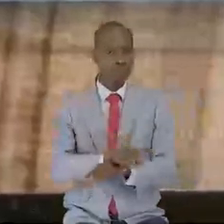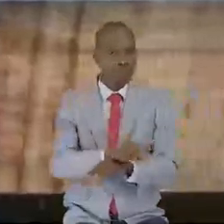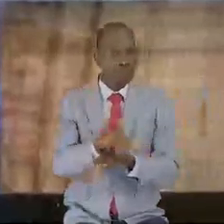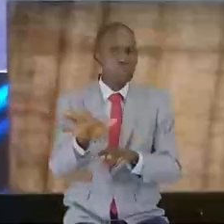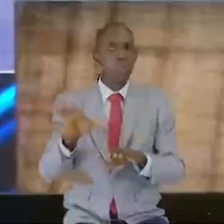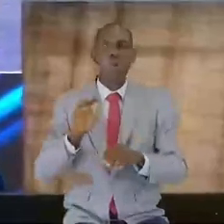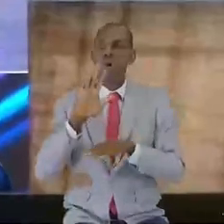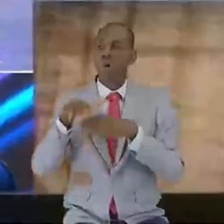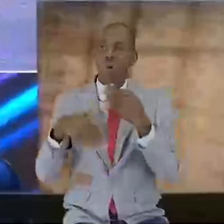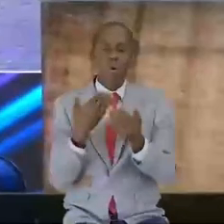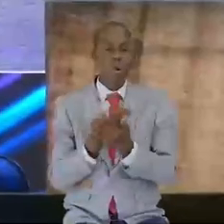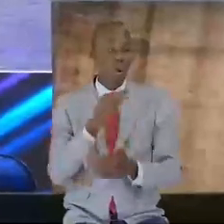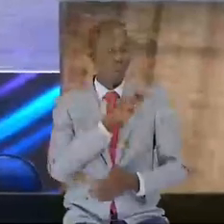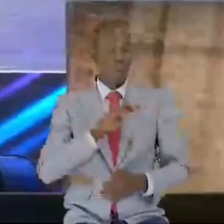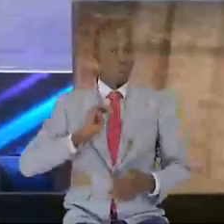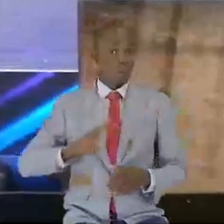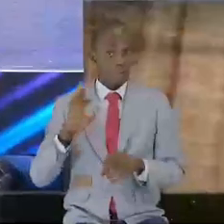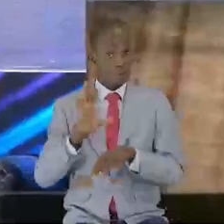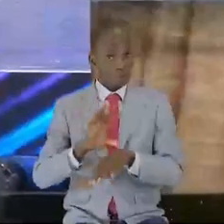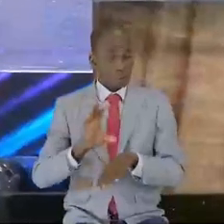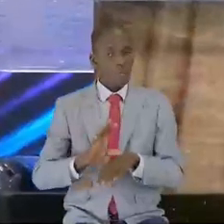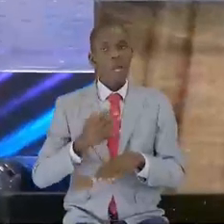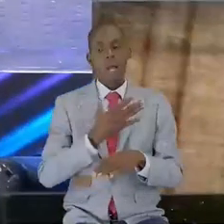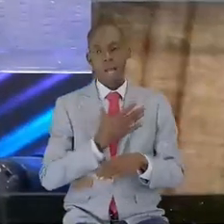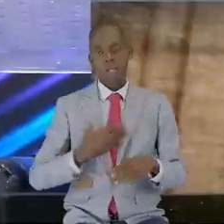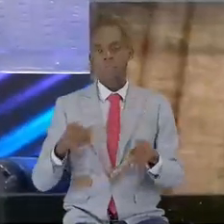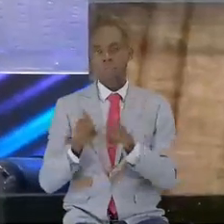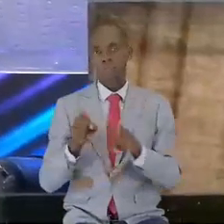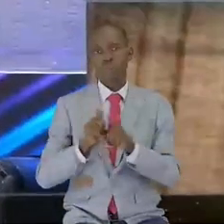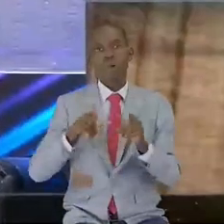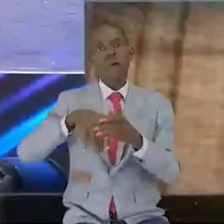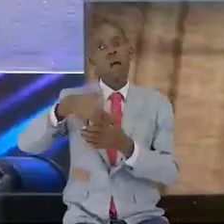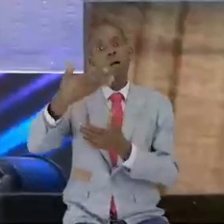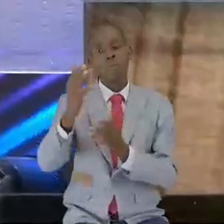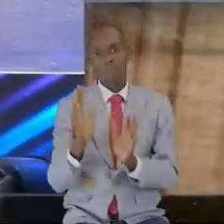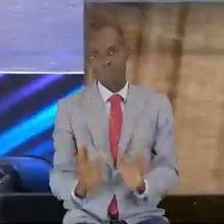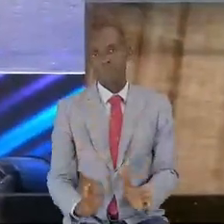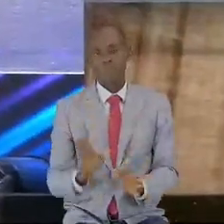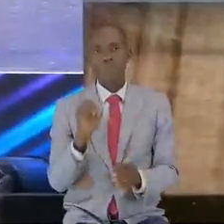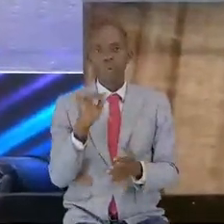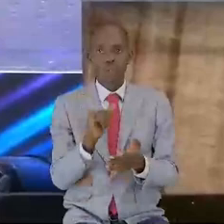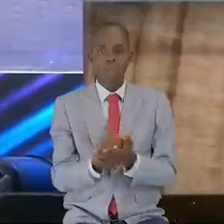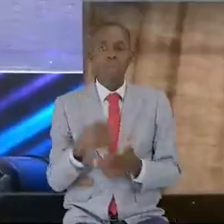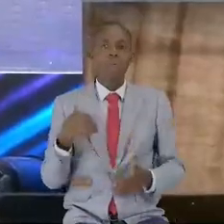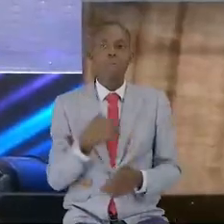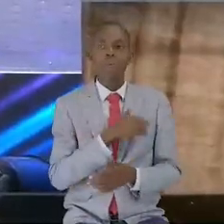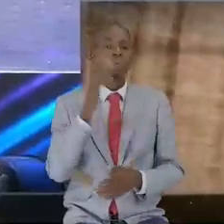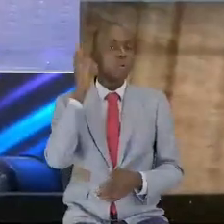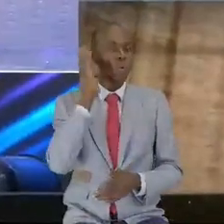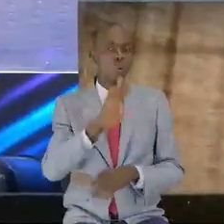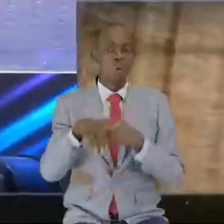membres de l'Église et ensuite maintenant hors de l'Église afin que nous soyons à l'étude